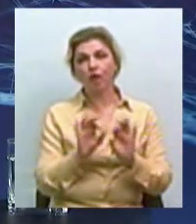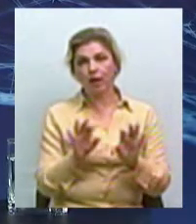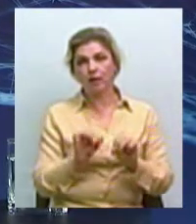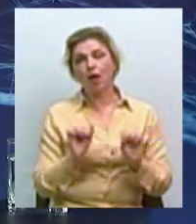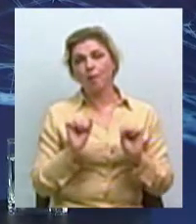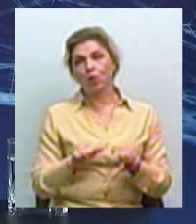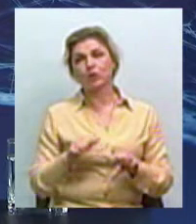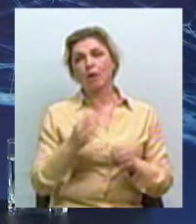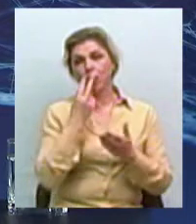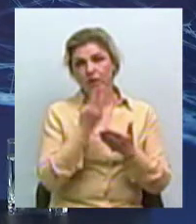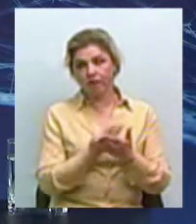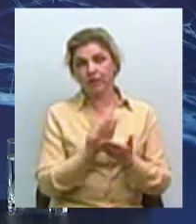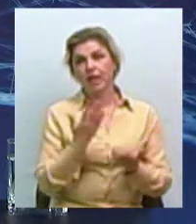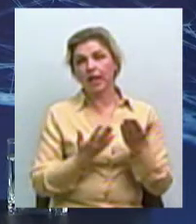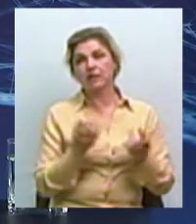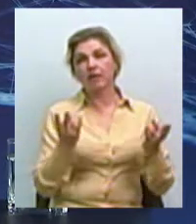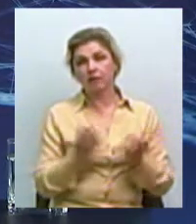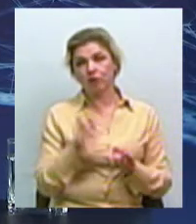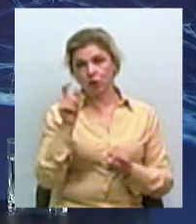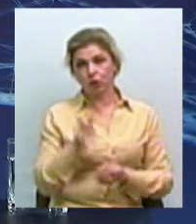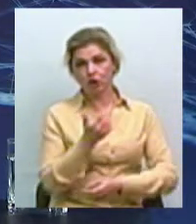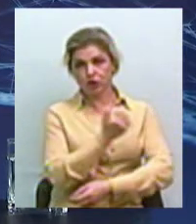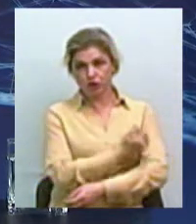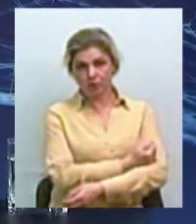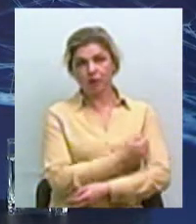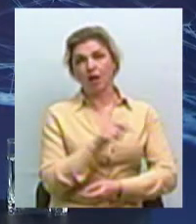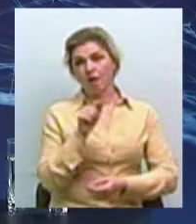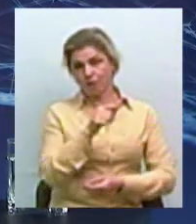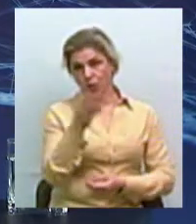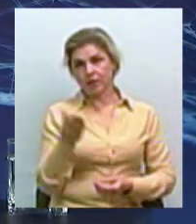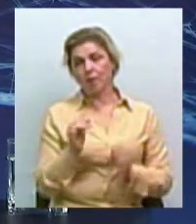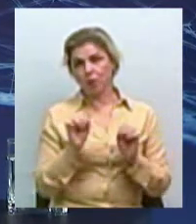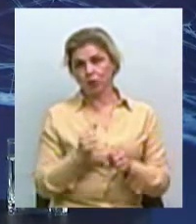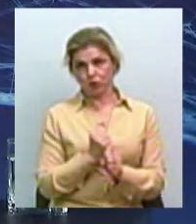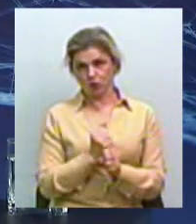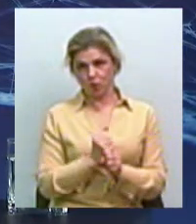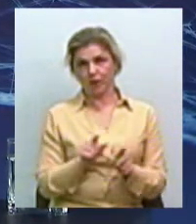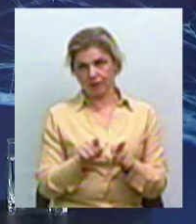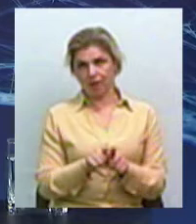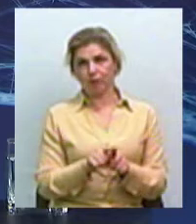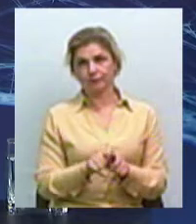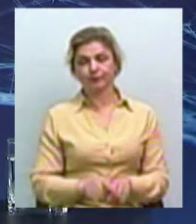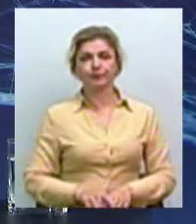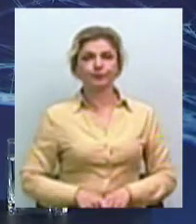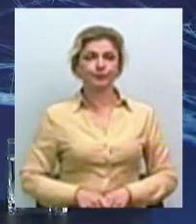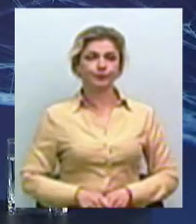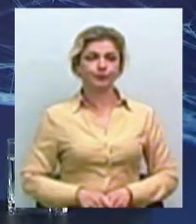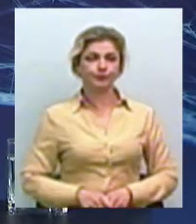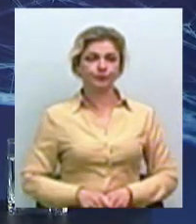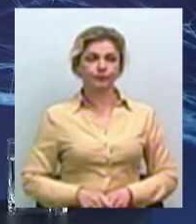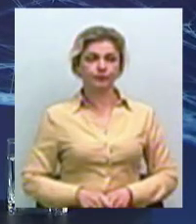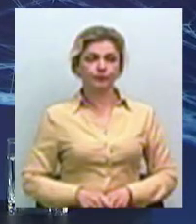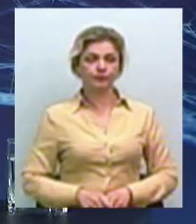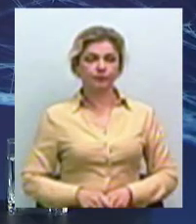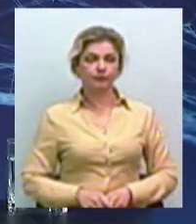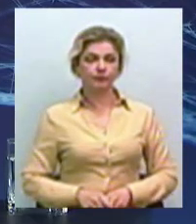можуть подивитися, і якщо потрібно людині щепитися, то вони і можуть зробити, провести цю процедуру.